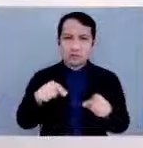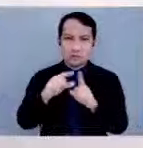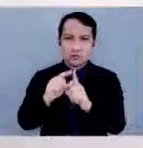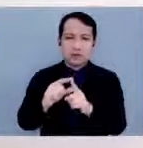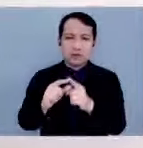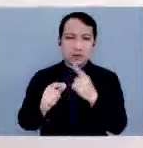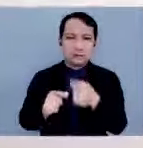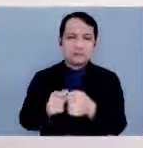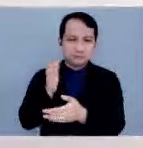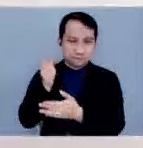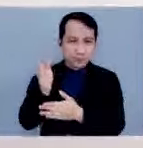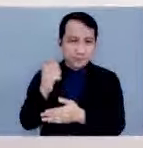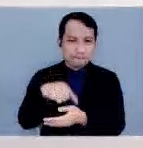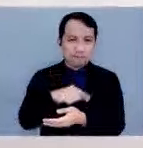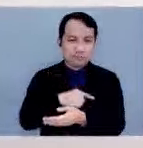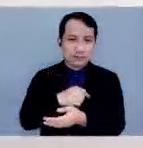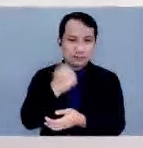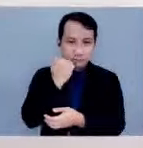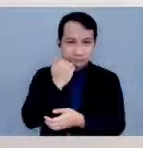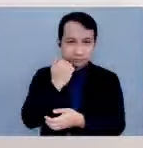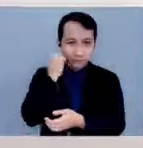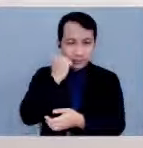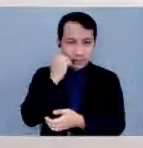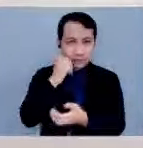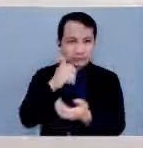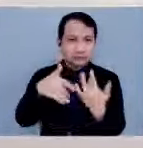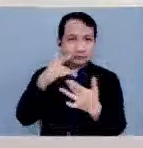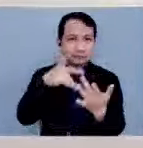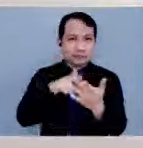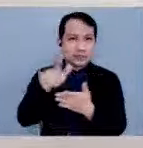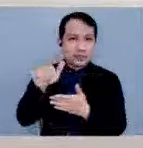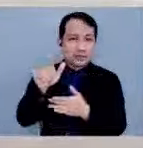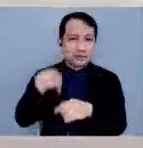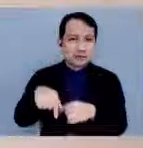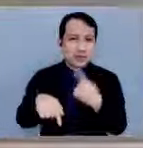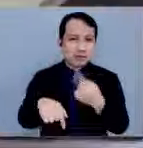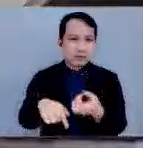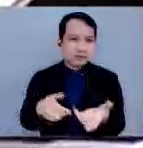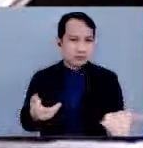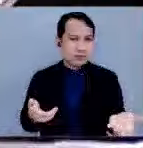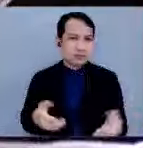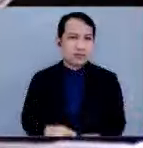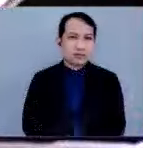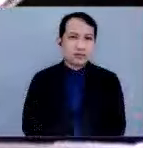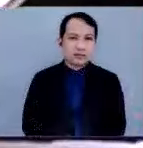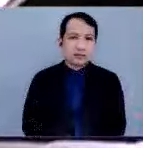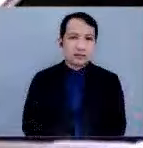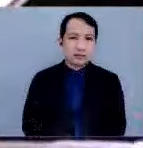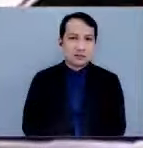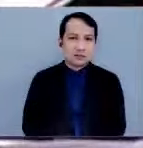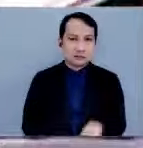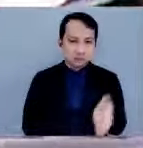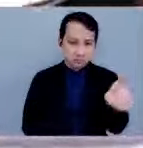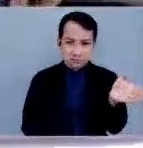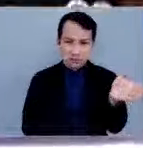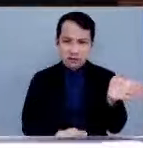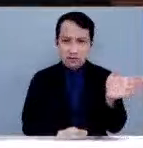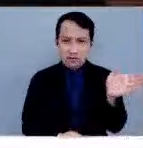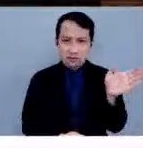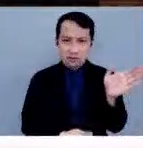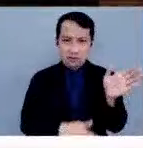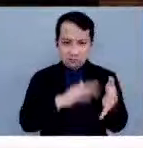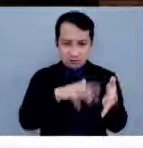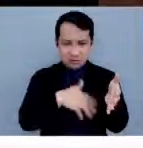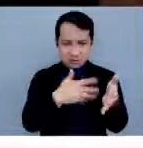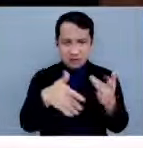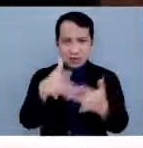din ni Digong ang madalas daw na pamamasyal ni Marcos. Sagot ng Pangulo, where's the paseo? Wala.